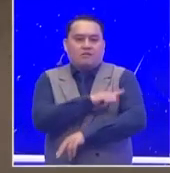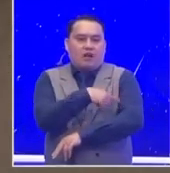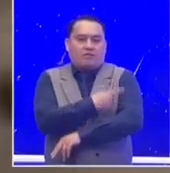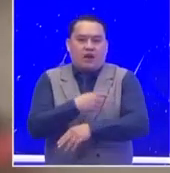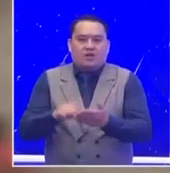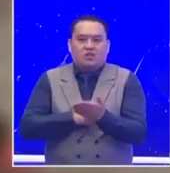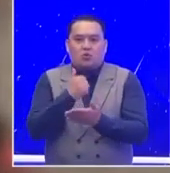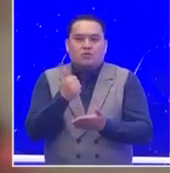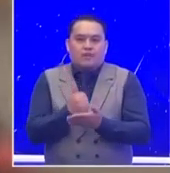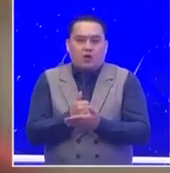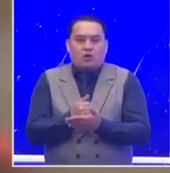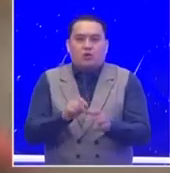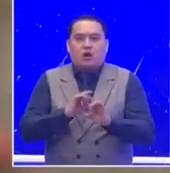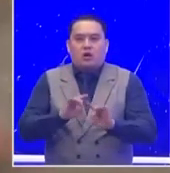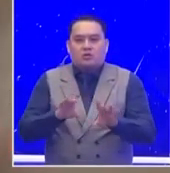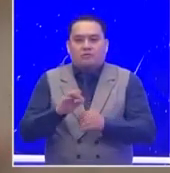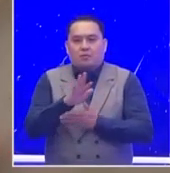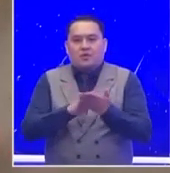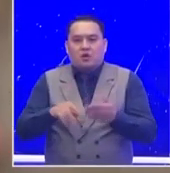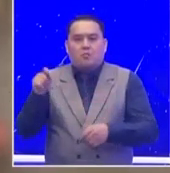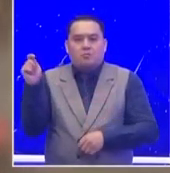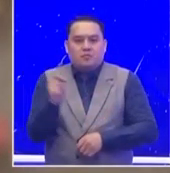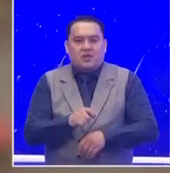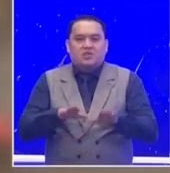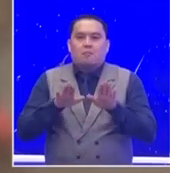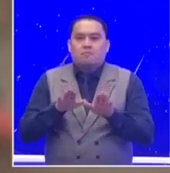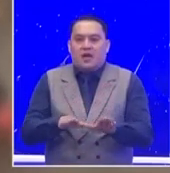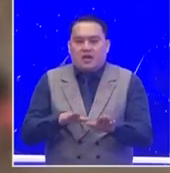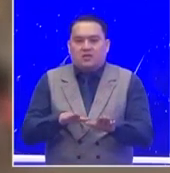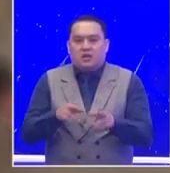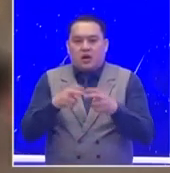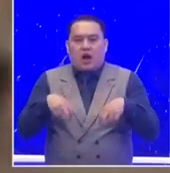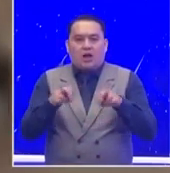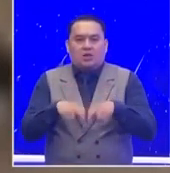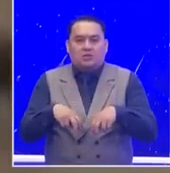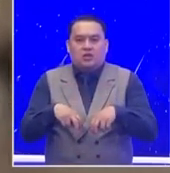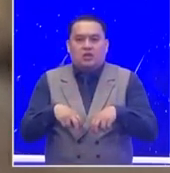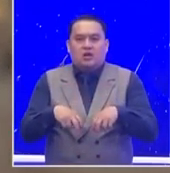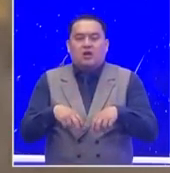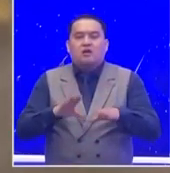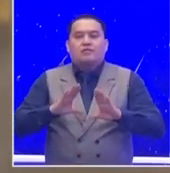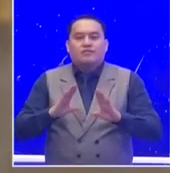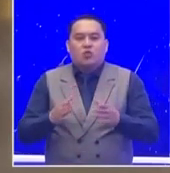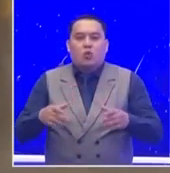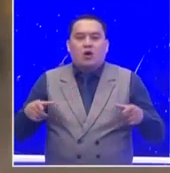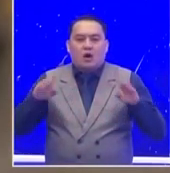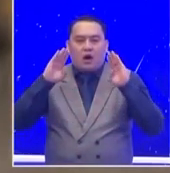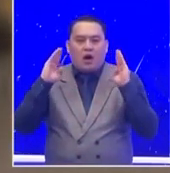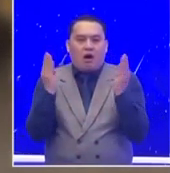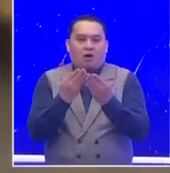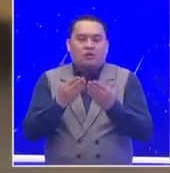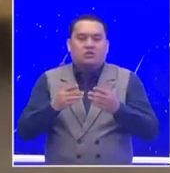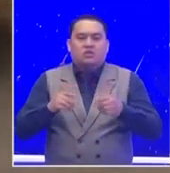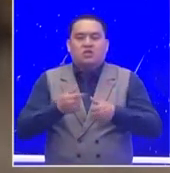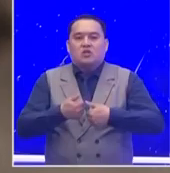главный санврач региона Кайрат Баймухамбетов. По прибытии на место они рассмотрят целесообразность введения карантина. О